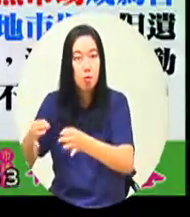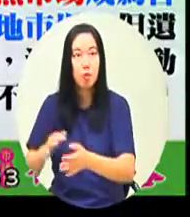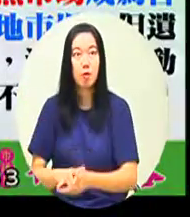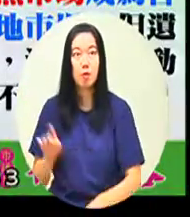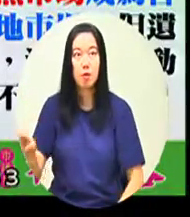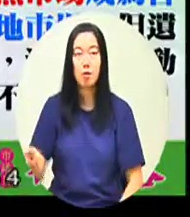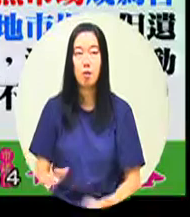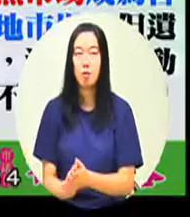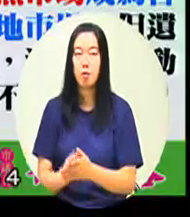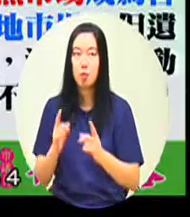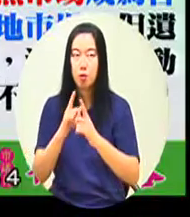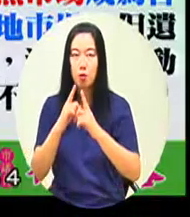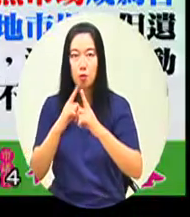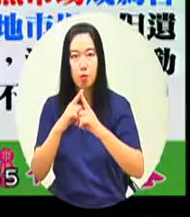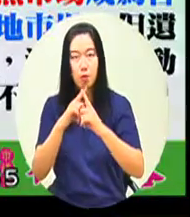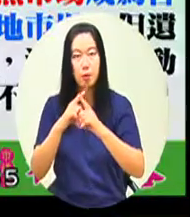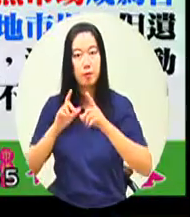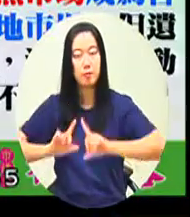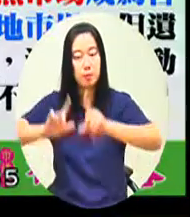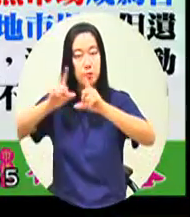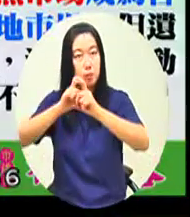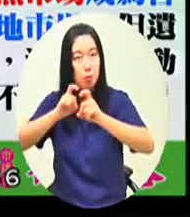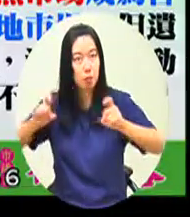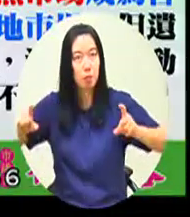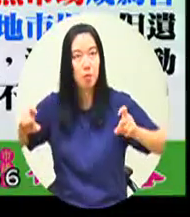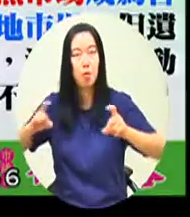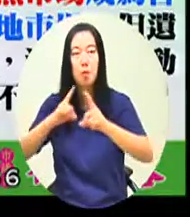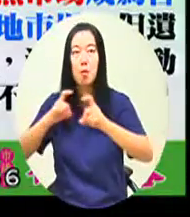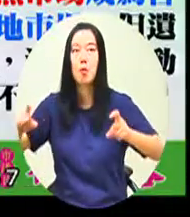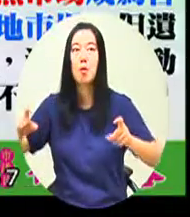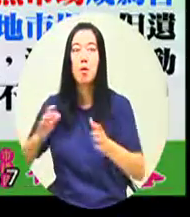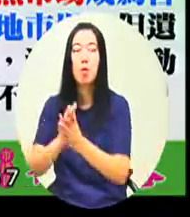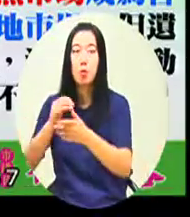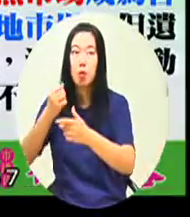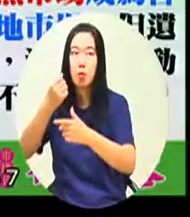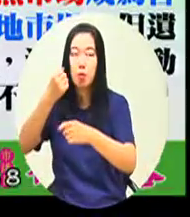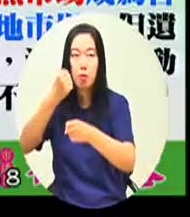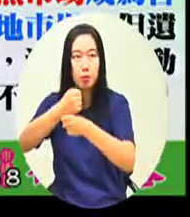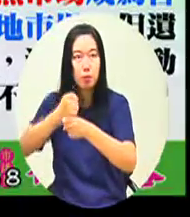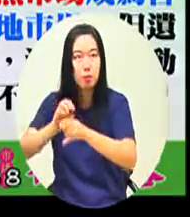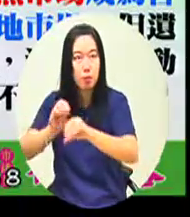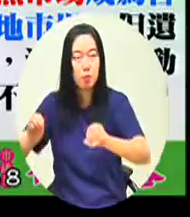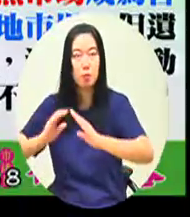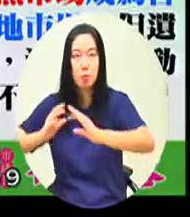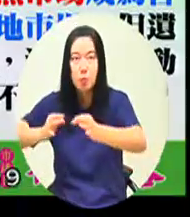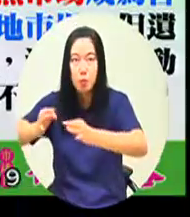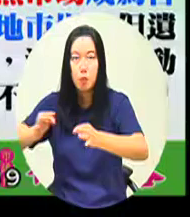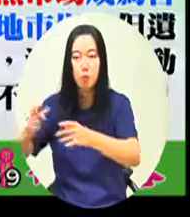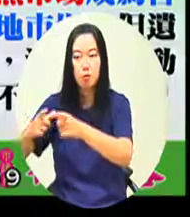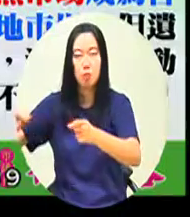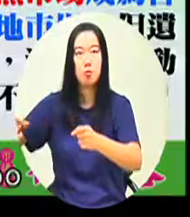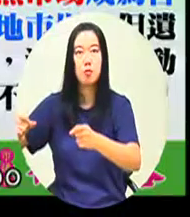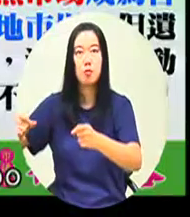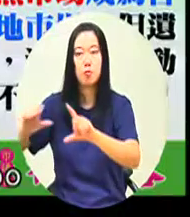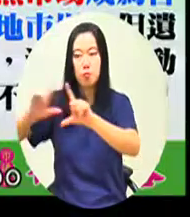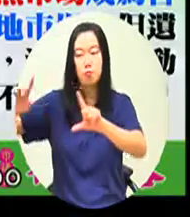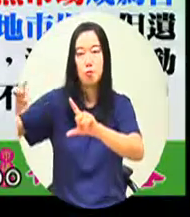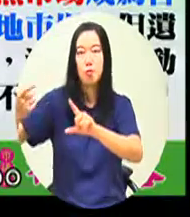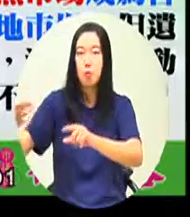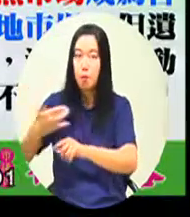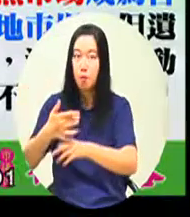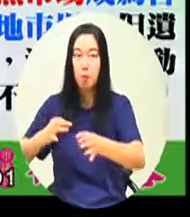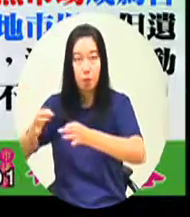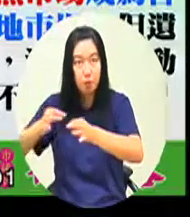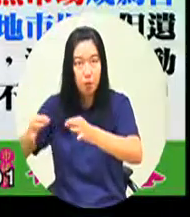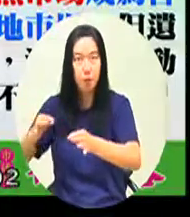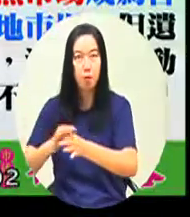东京足地市场是在日本最大的鱼市场啊，多年它以海鲜美食吸引大量的国